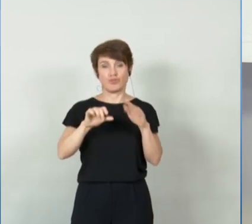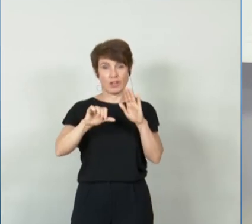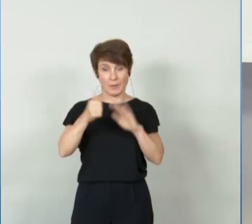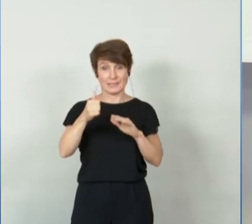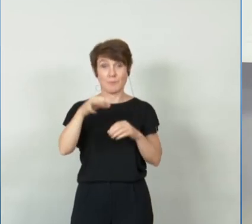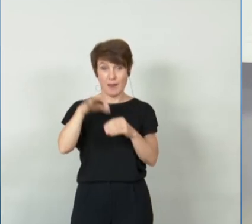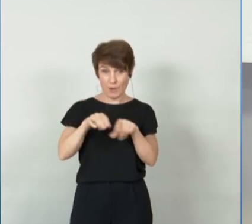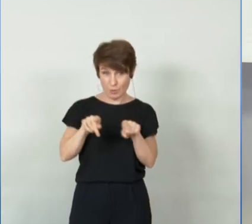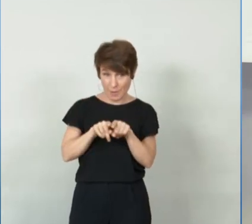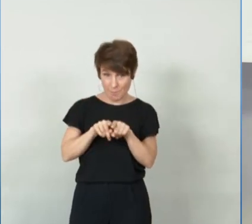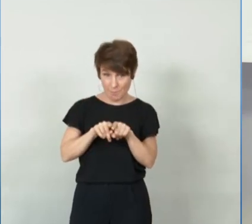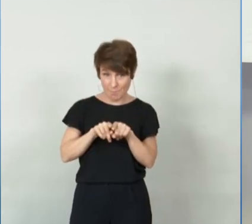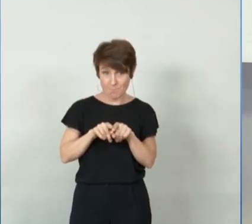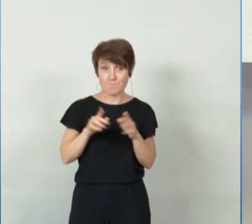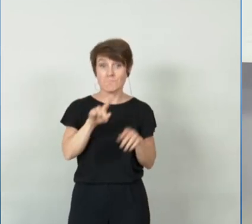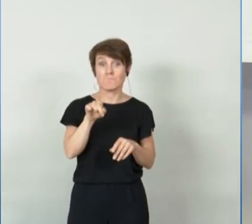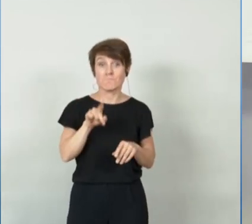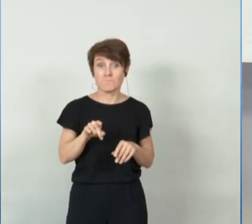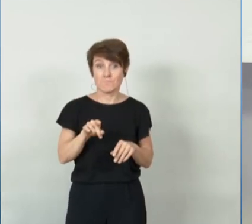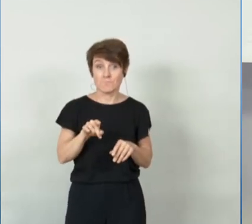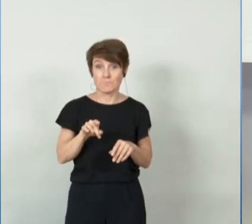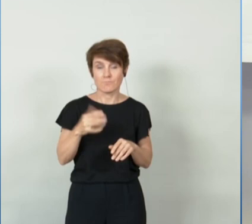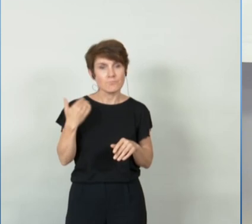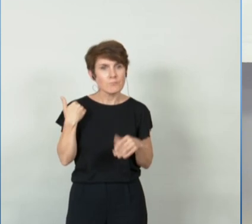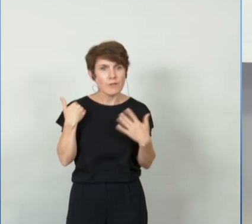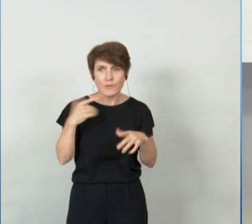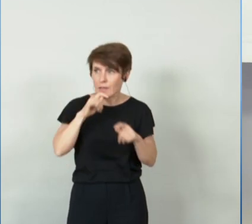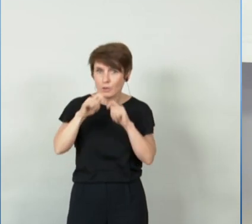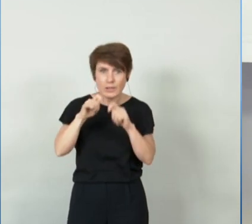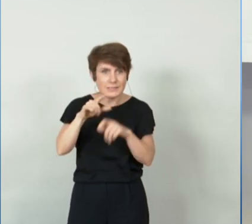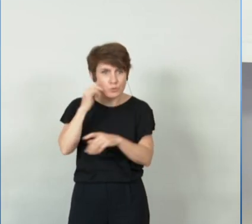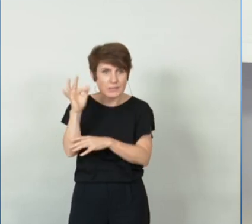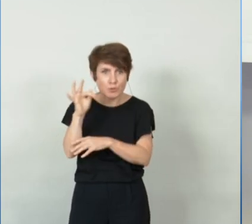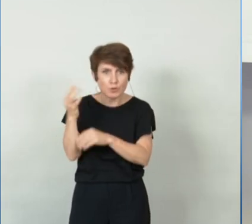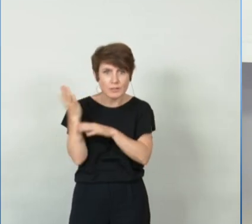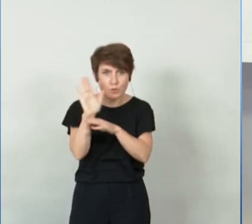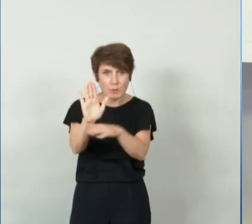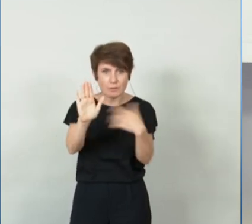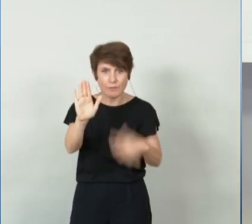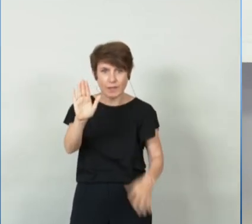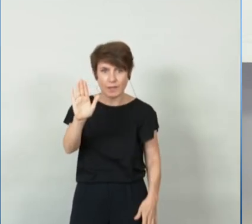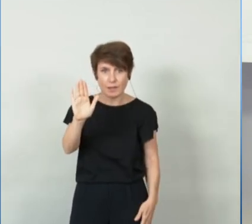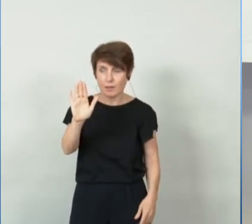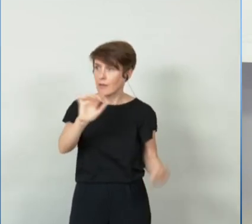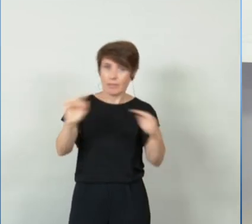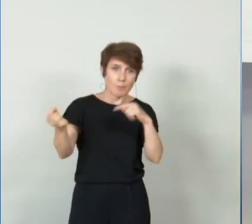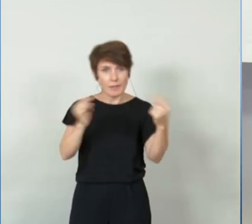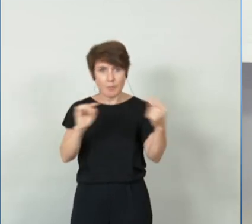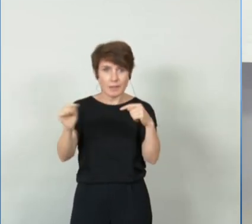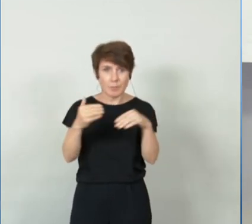vote ah mais on en a discuté monsieur fristot vous la présenter il y a eu des débats